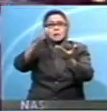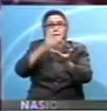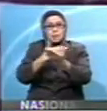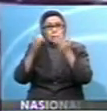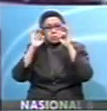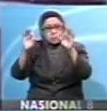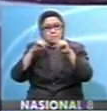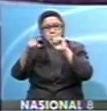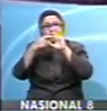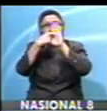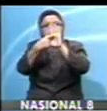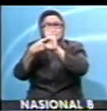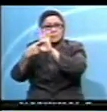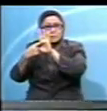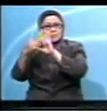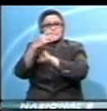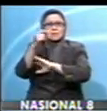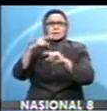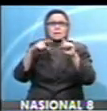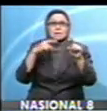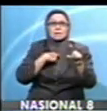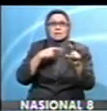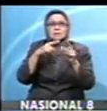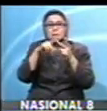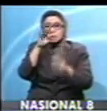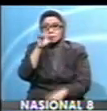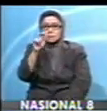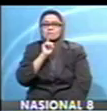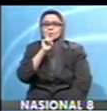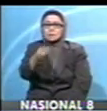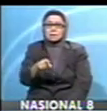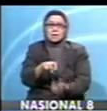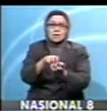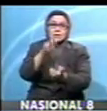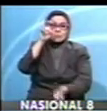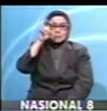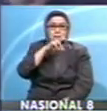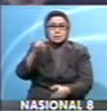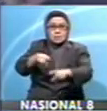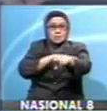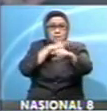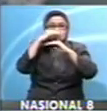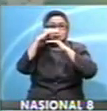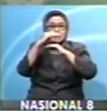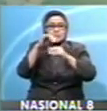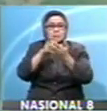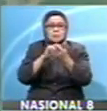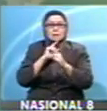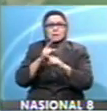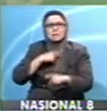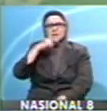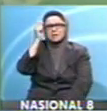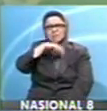Wings di pentas pertunjukan mahupun konsert juga mengkagumkan dalam tempoh yang panjang itu bohonglah jika